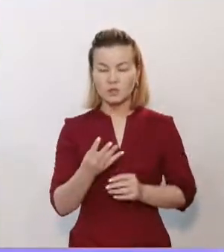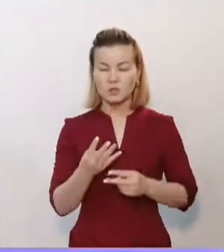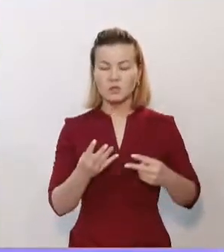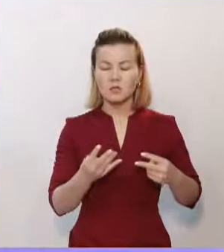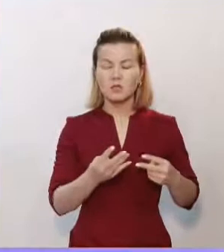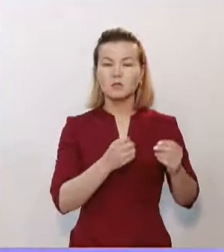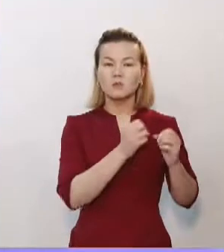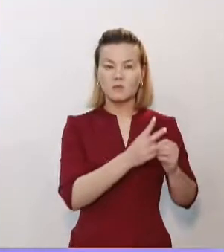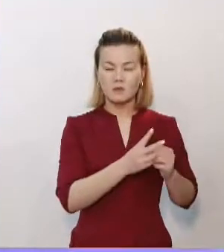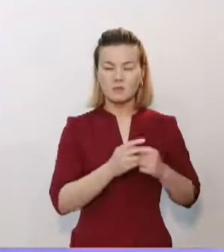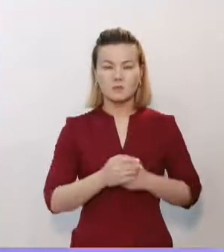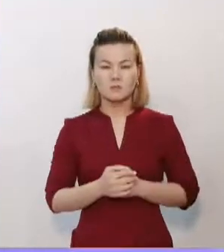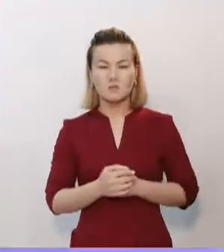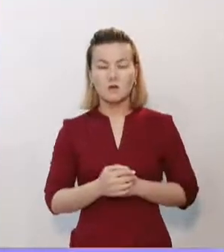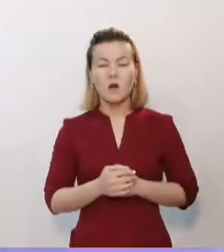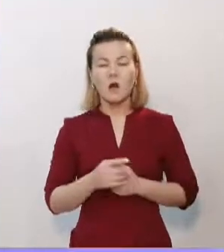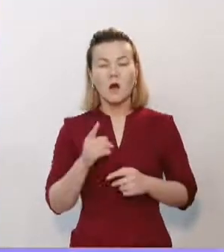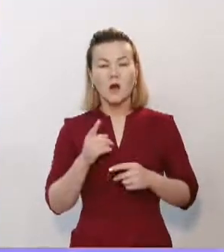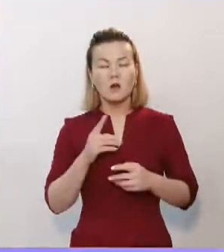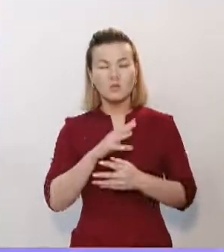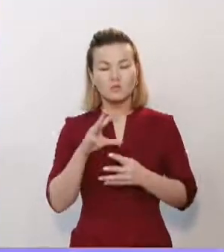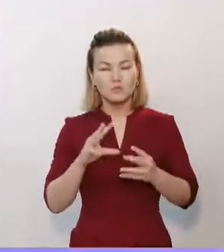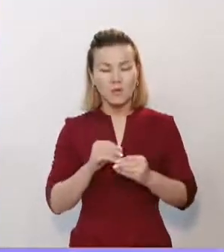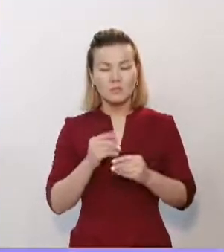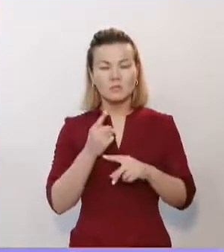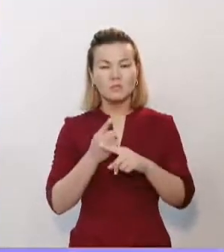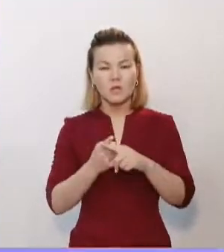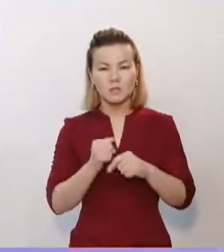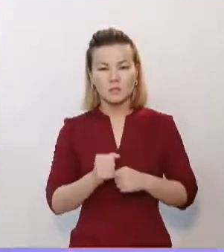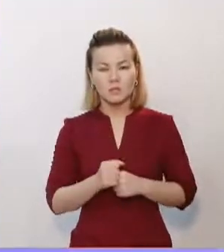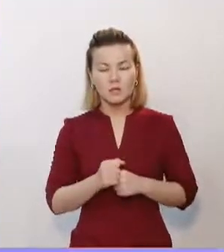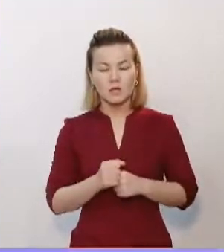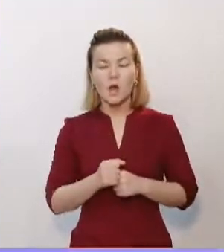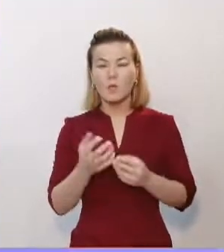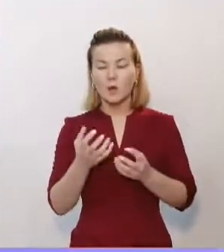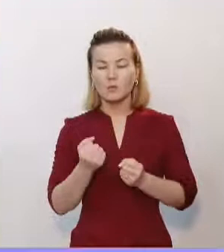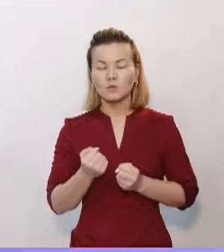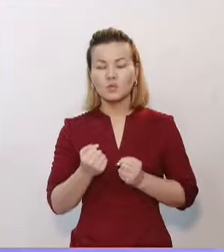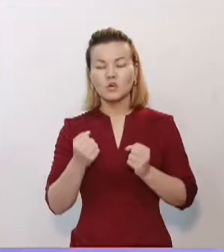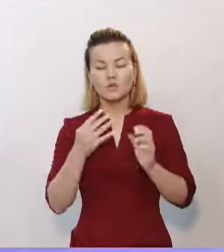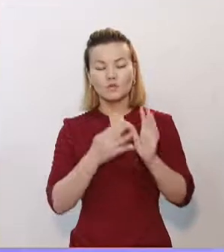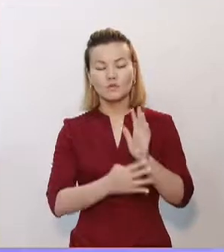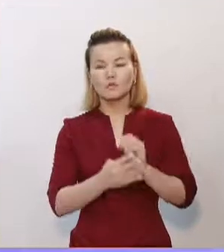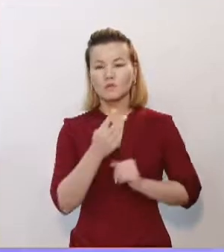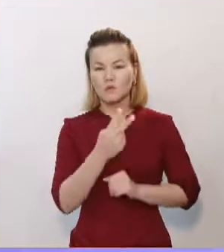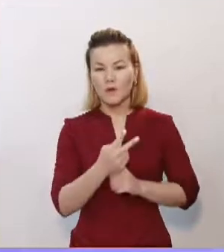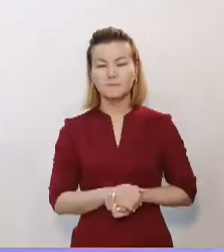получили 12. Результаты сложили. Получили